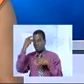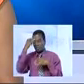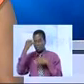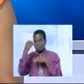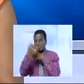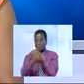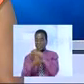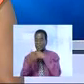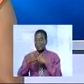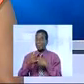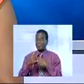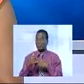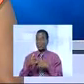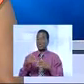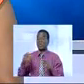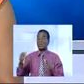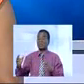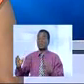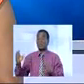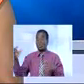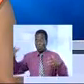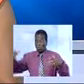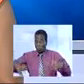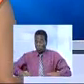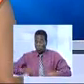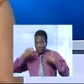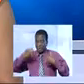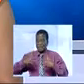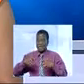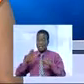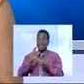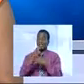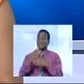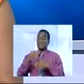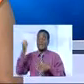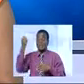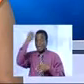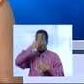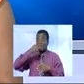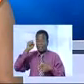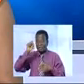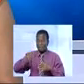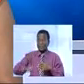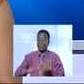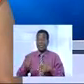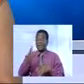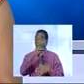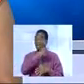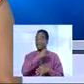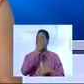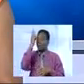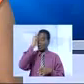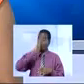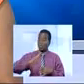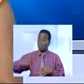Sud et le Rwanda. Pretoria a expulsé plusieurs diplomates rwandais